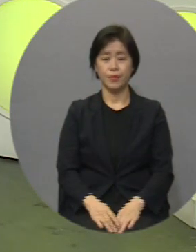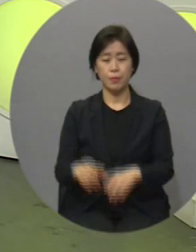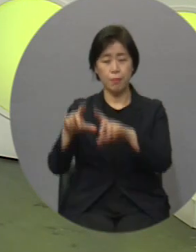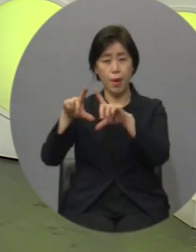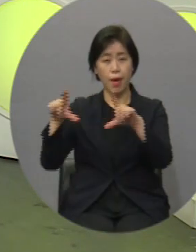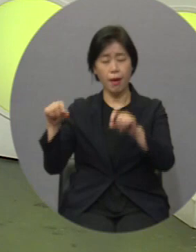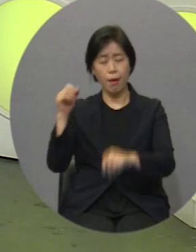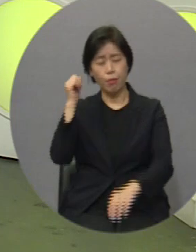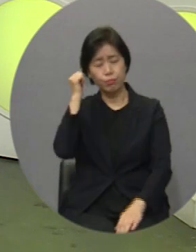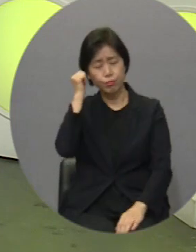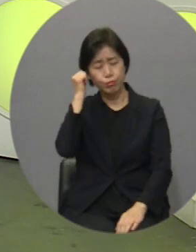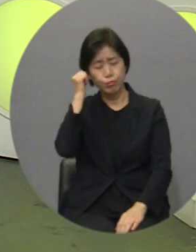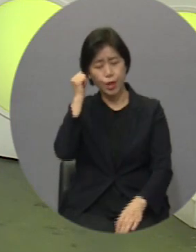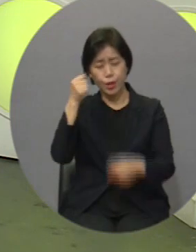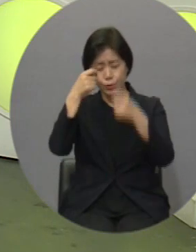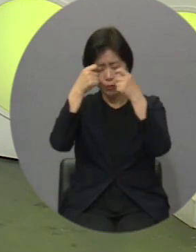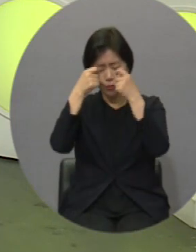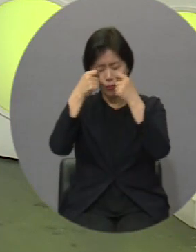베갯밑이